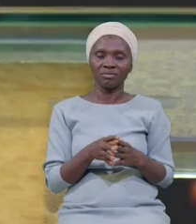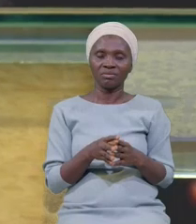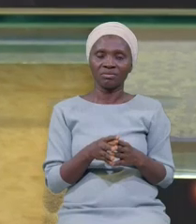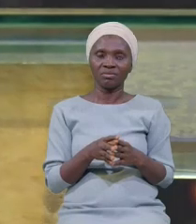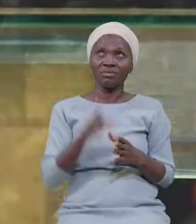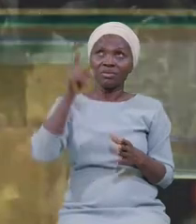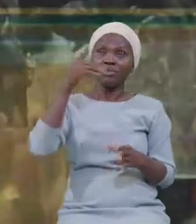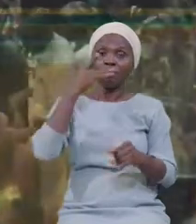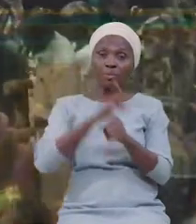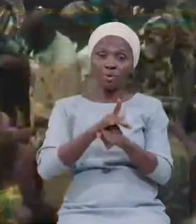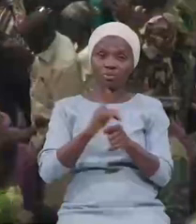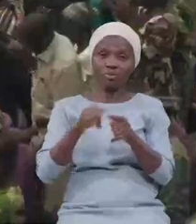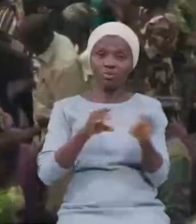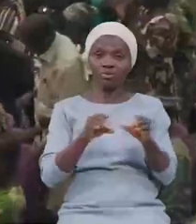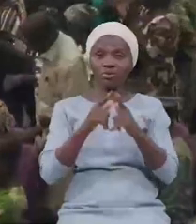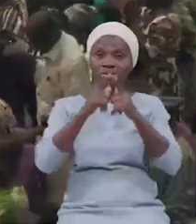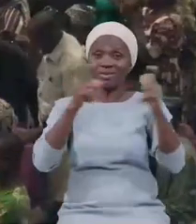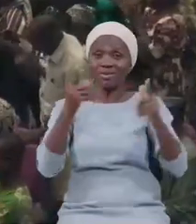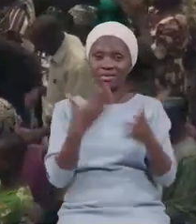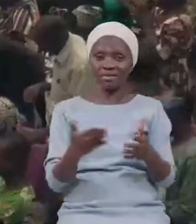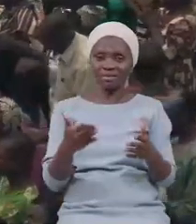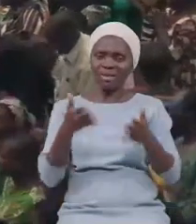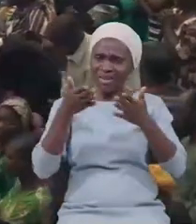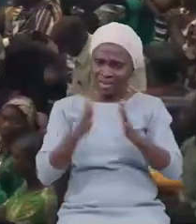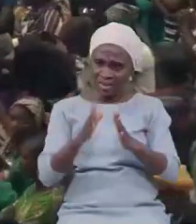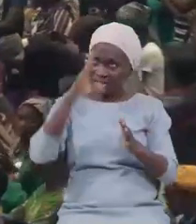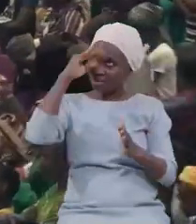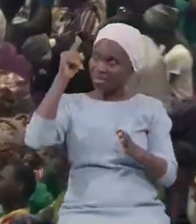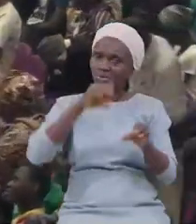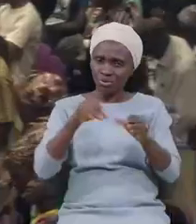Il dit qu'il fera de grandes choses. Qu'il le fasse.